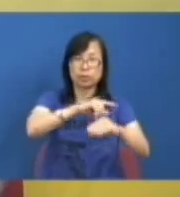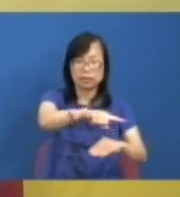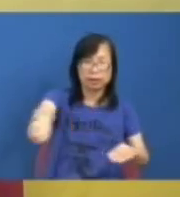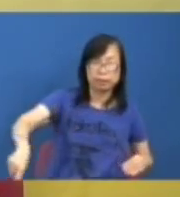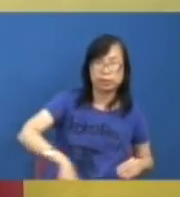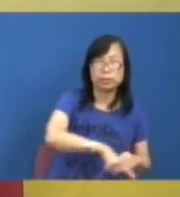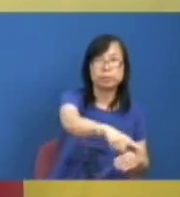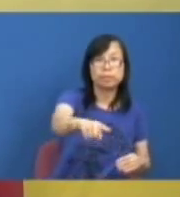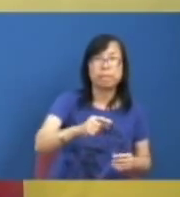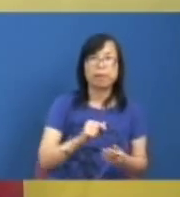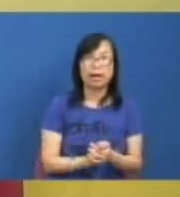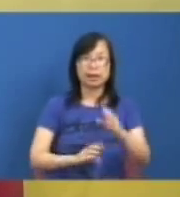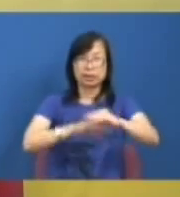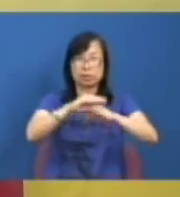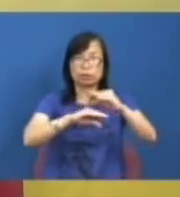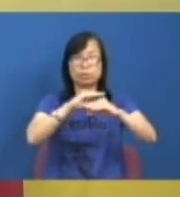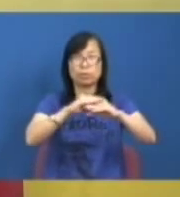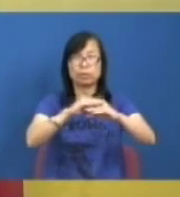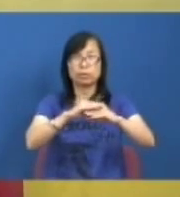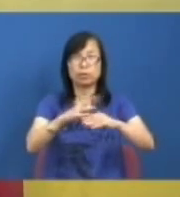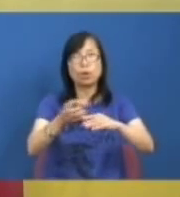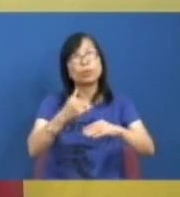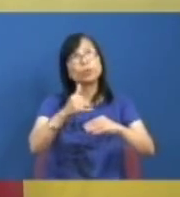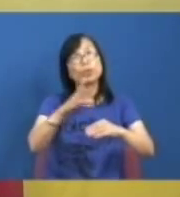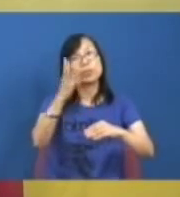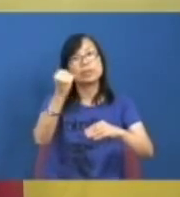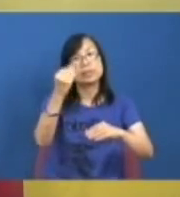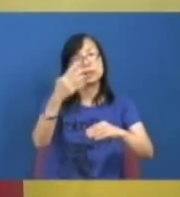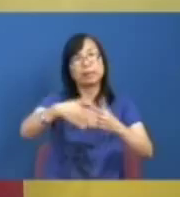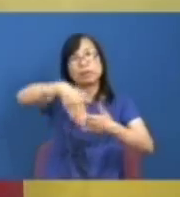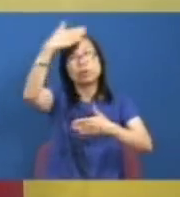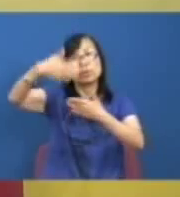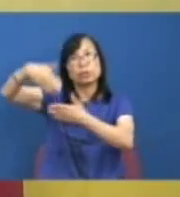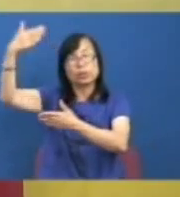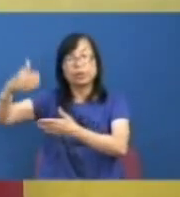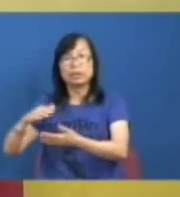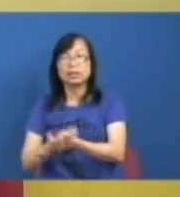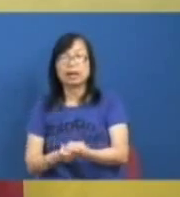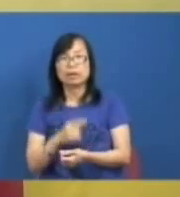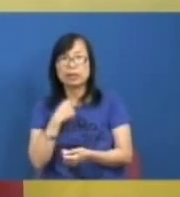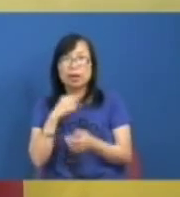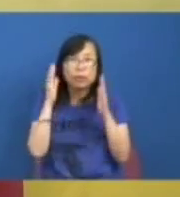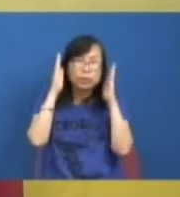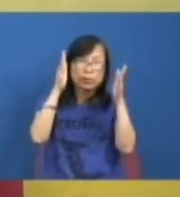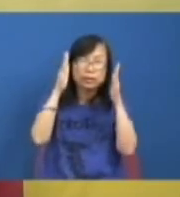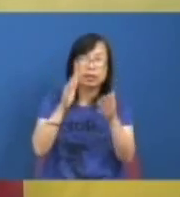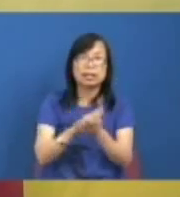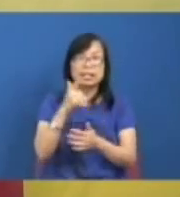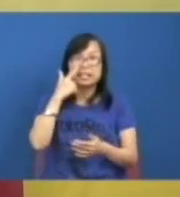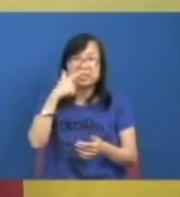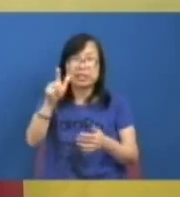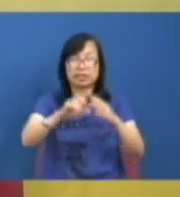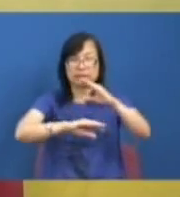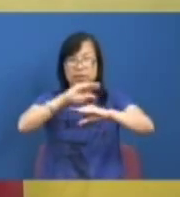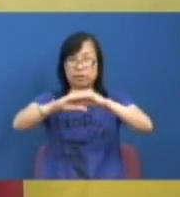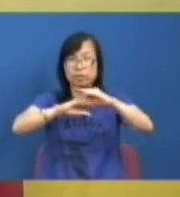就係建築期間係大概去到40楼左右，咁當然仲要起啦嚇。咁你會留意咧，所有新建築物咧，其